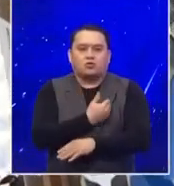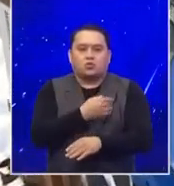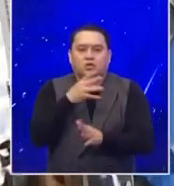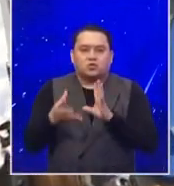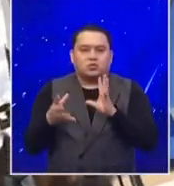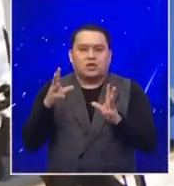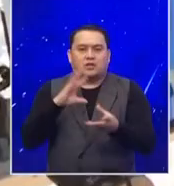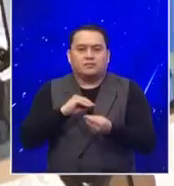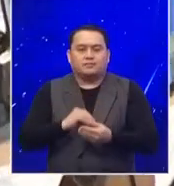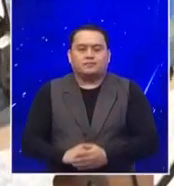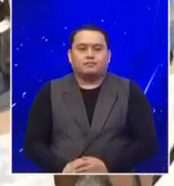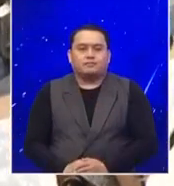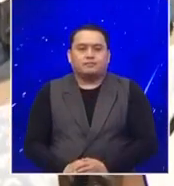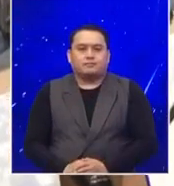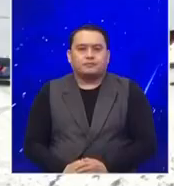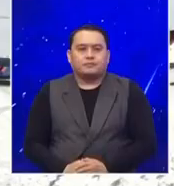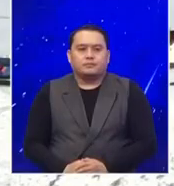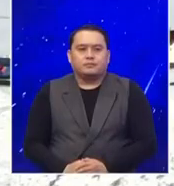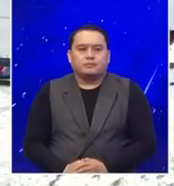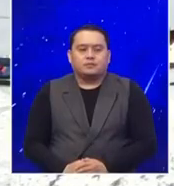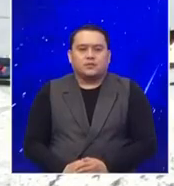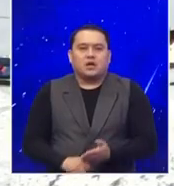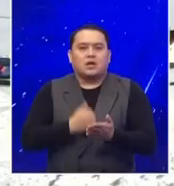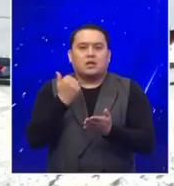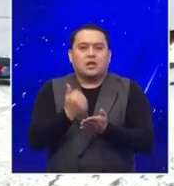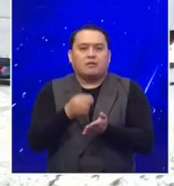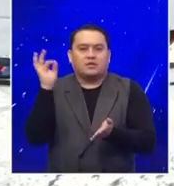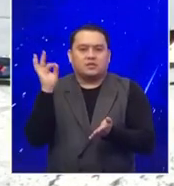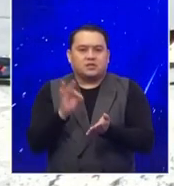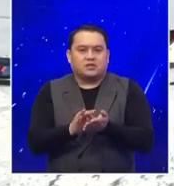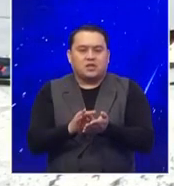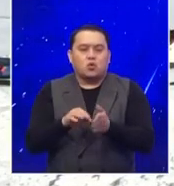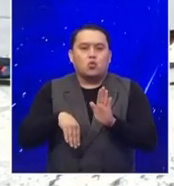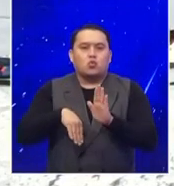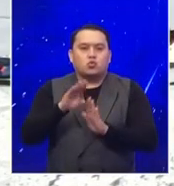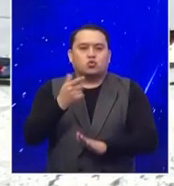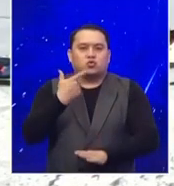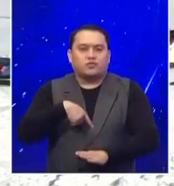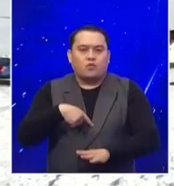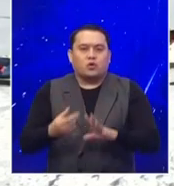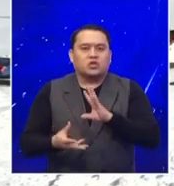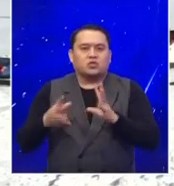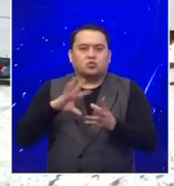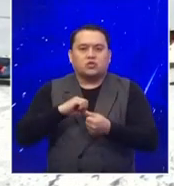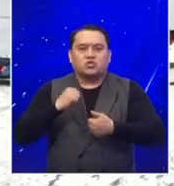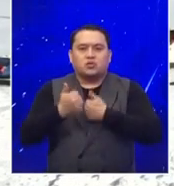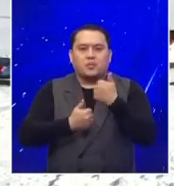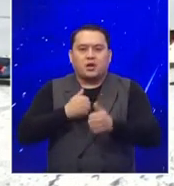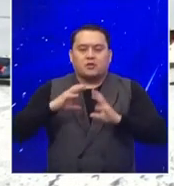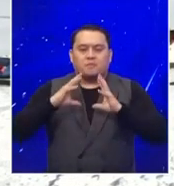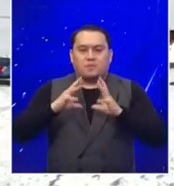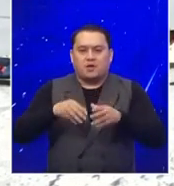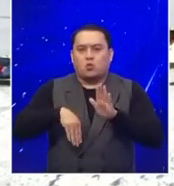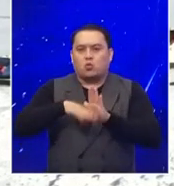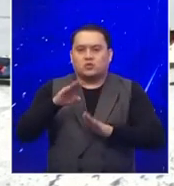результат. Главные цели, ну, как можно наилучше показать свой результат на чемпионате мира. Также